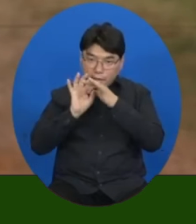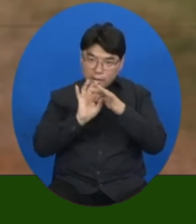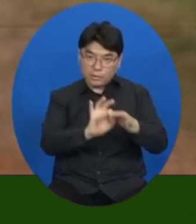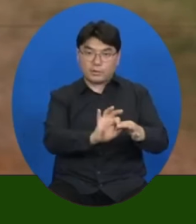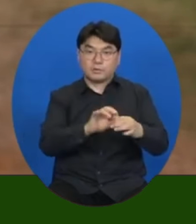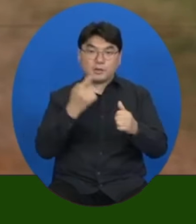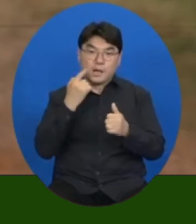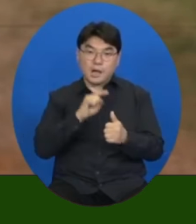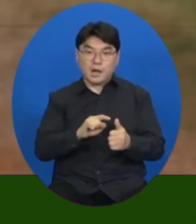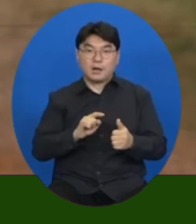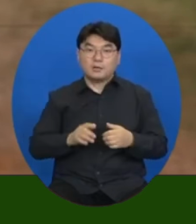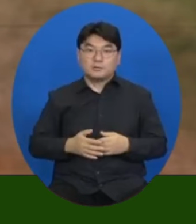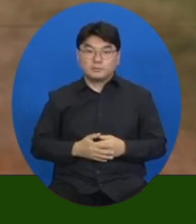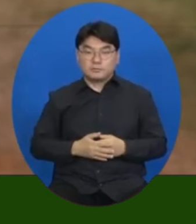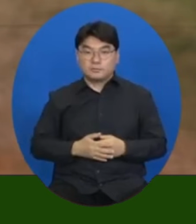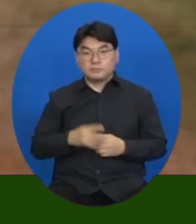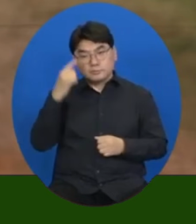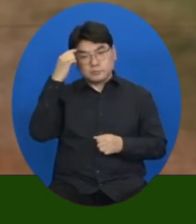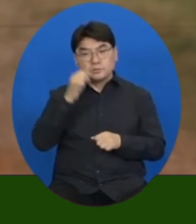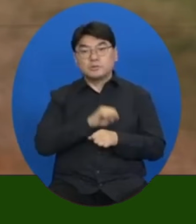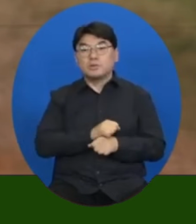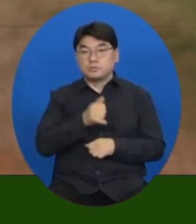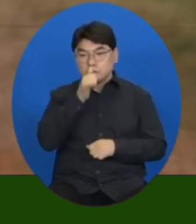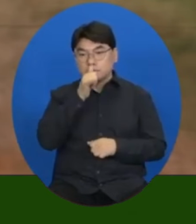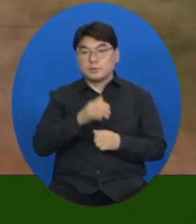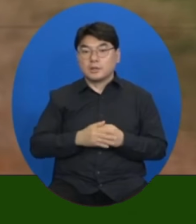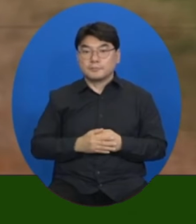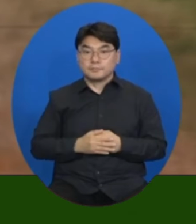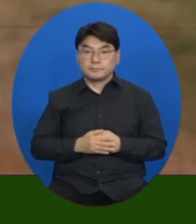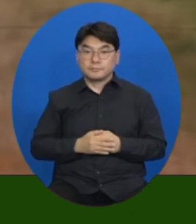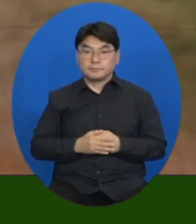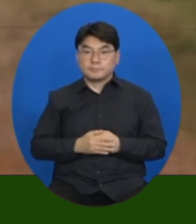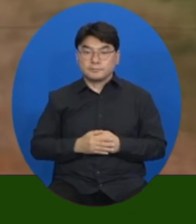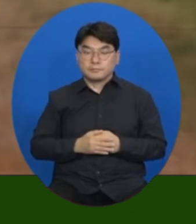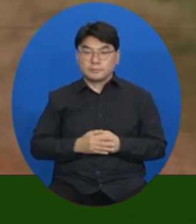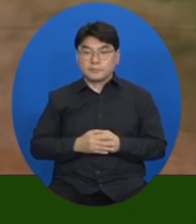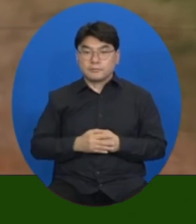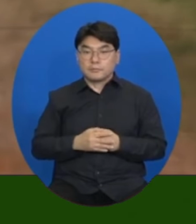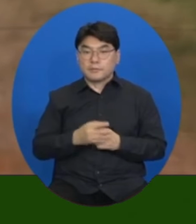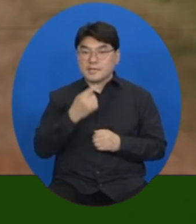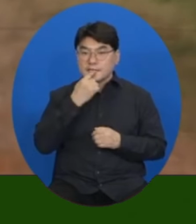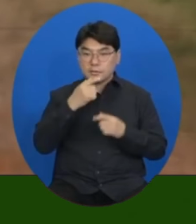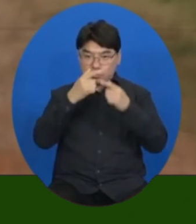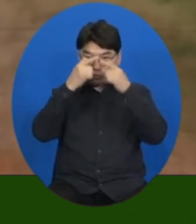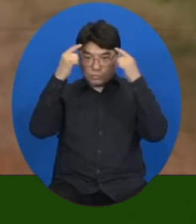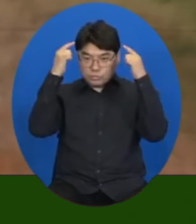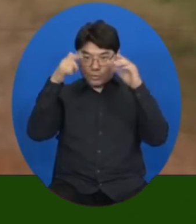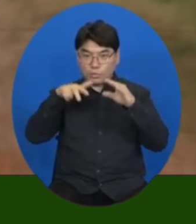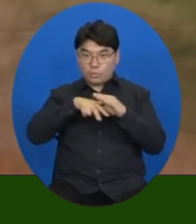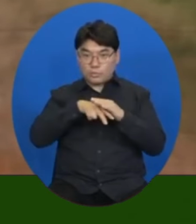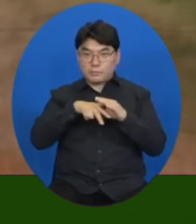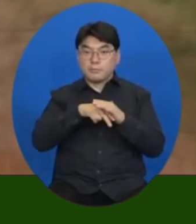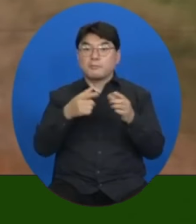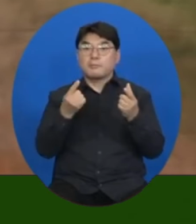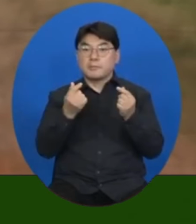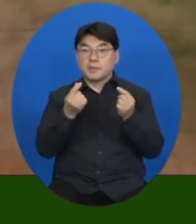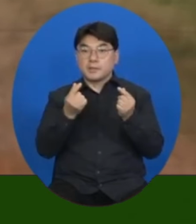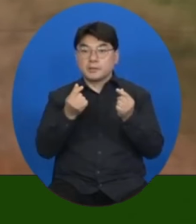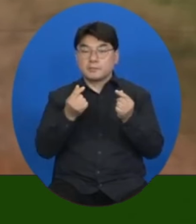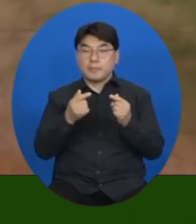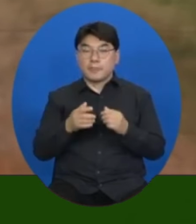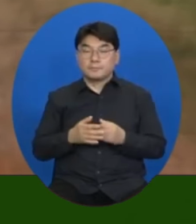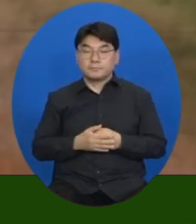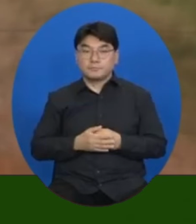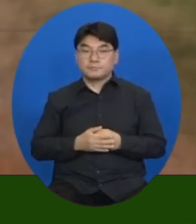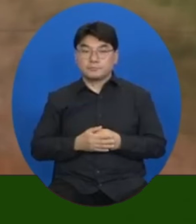대한 지혜가 담겨 있죠 불교 안에도 힌두교도 불교란 비슷하죠 본질적으로 비슷한 말을